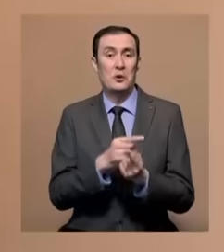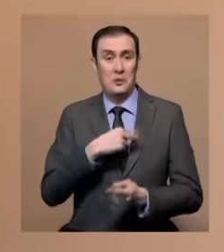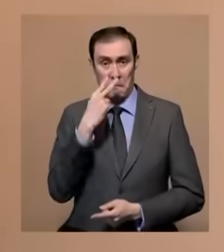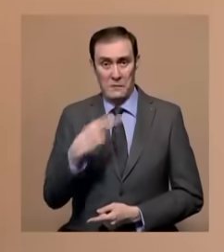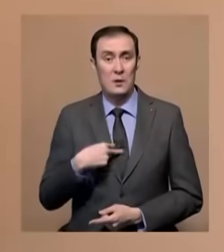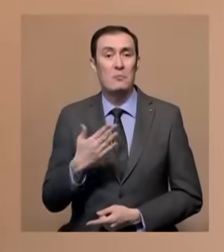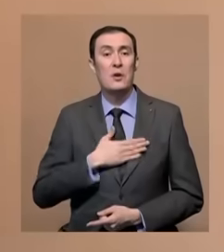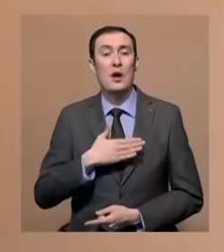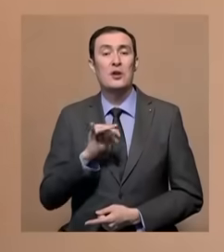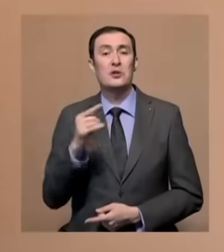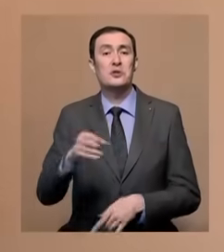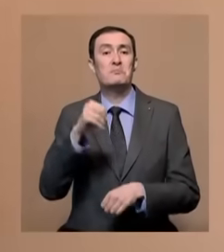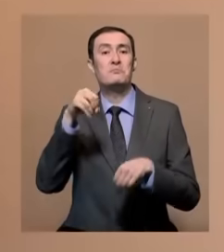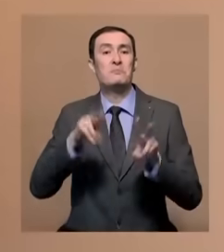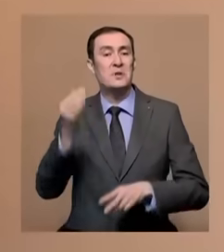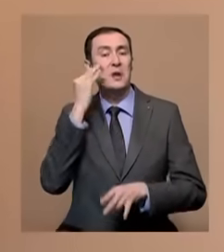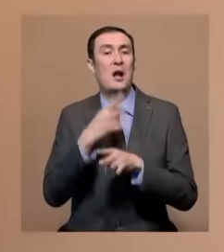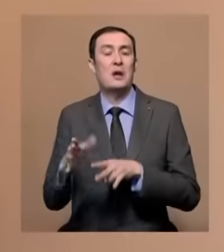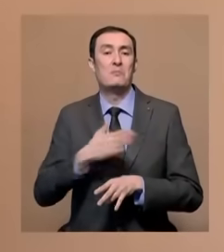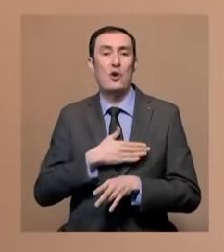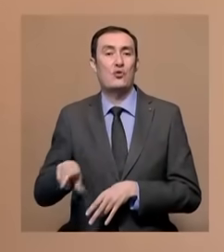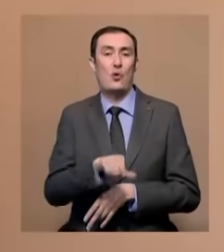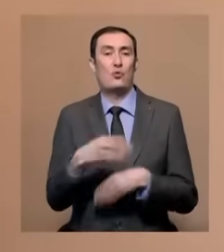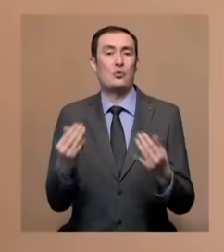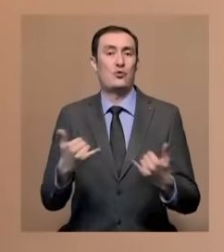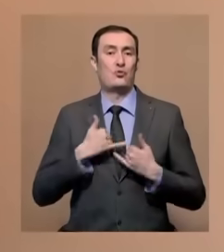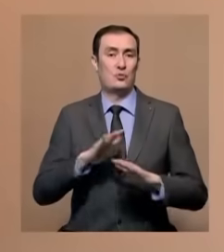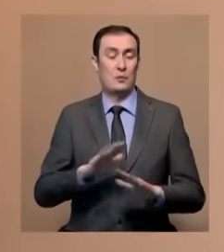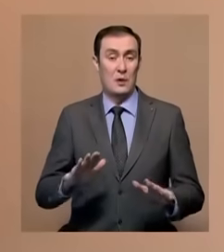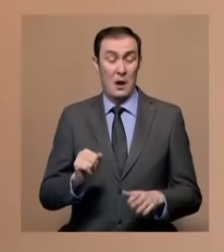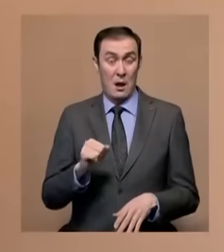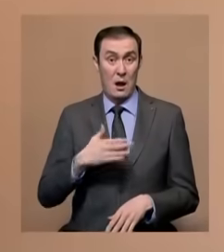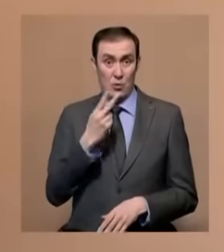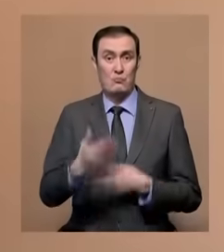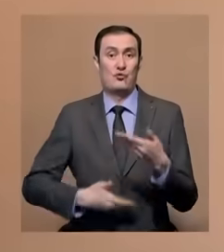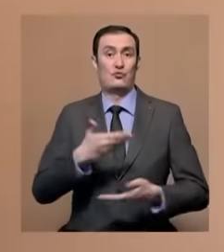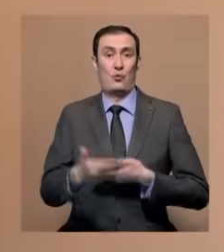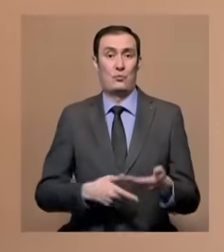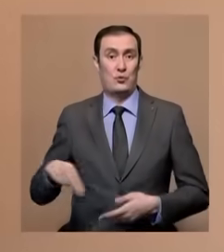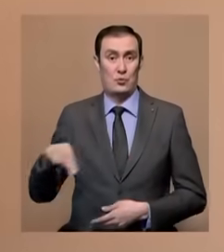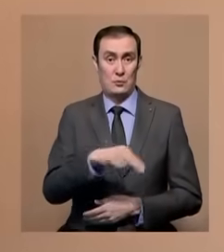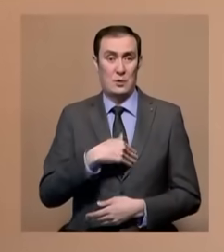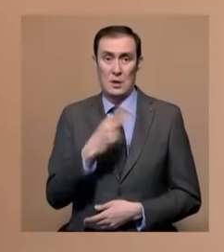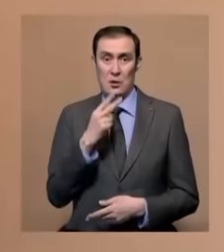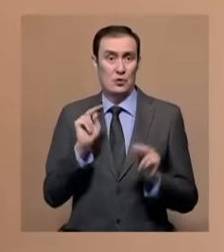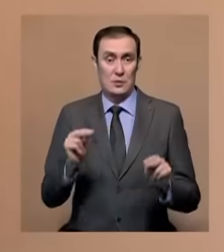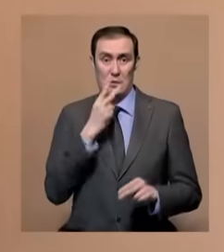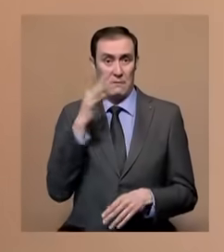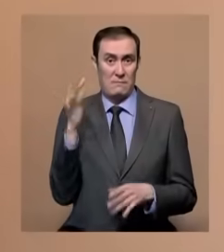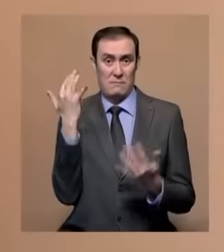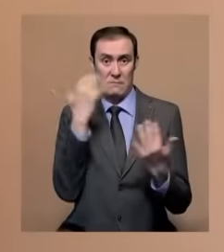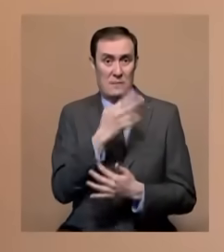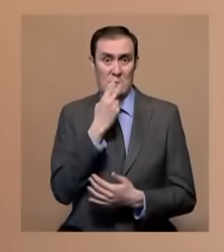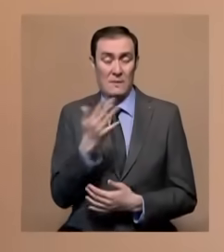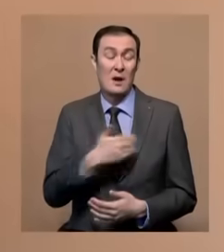по зеркалу, и ты специально не дал мне дорогу. А по сути он идет пешком. И честно, я его даже не заметил, я это